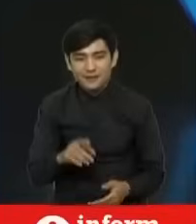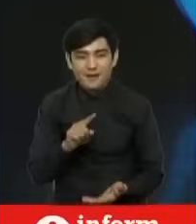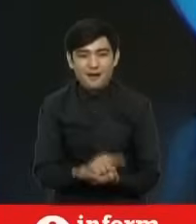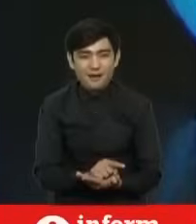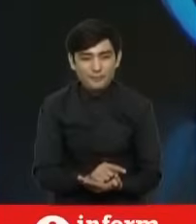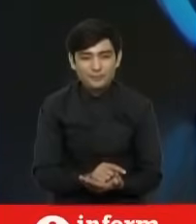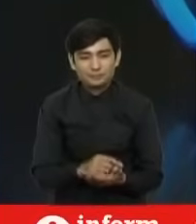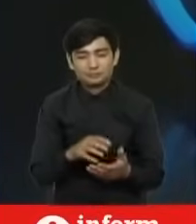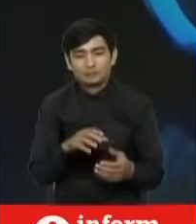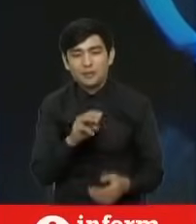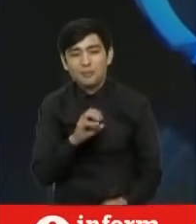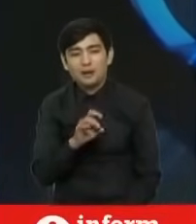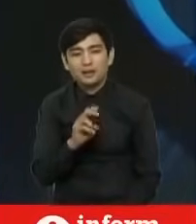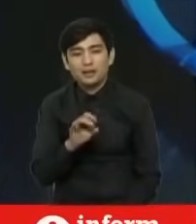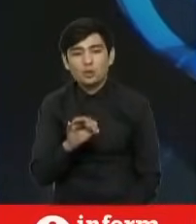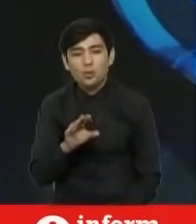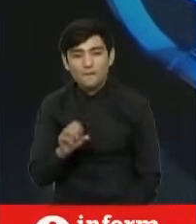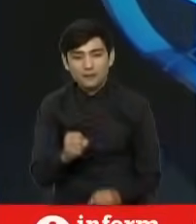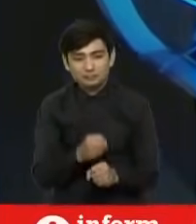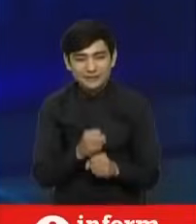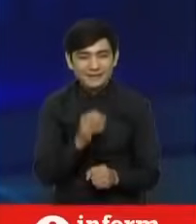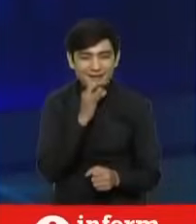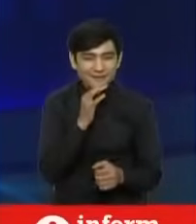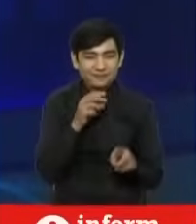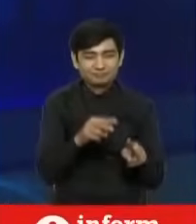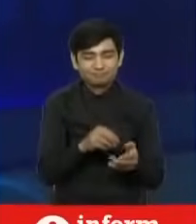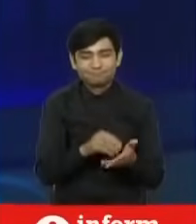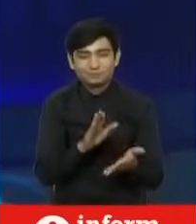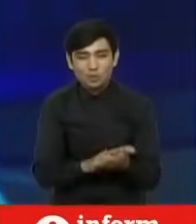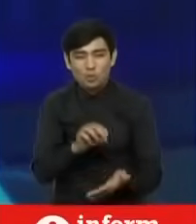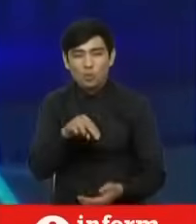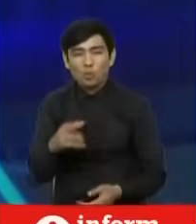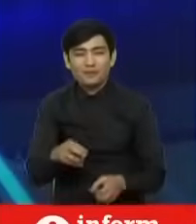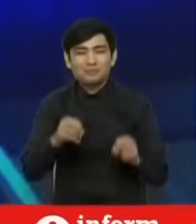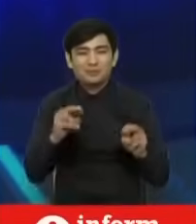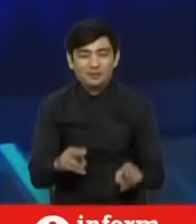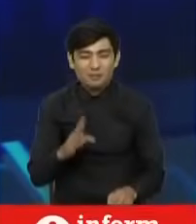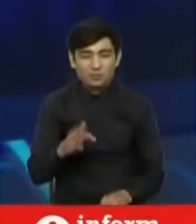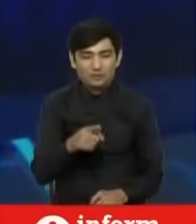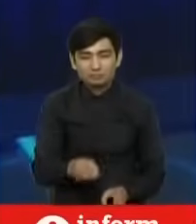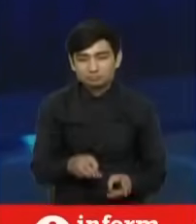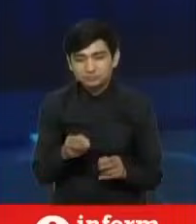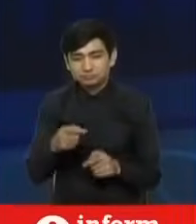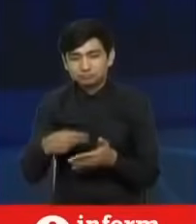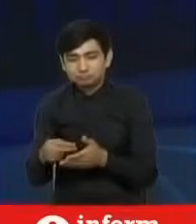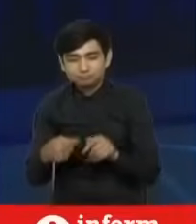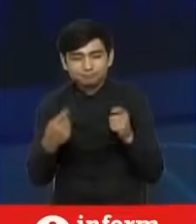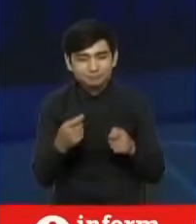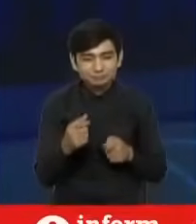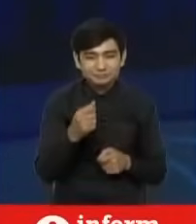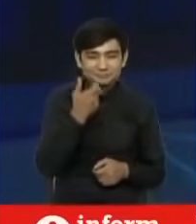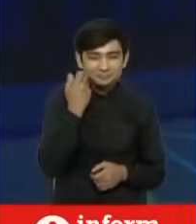обязательную маркировку и прослеживаемость лекарственных средств. Таким образом, власти намерены бороться с контрафактной продукцией и теневой